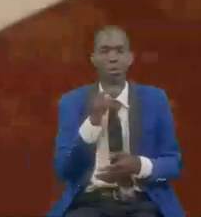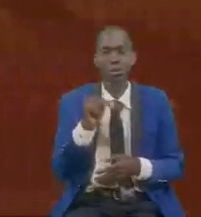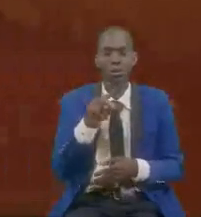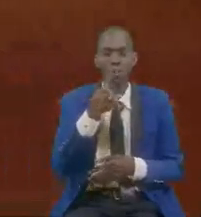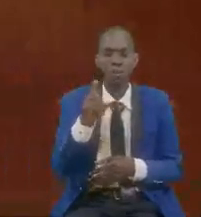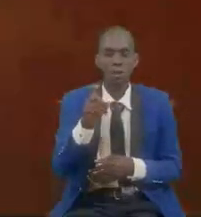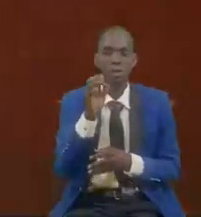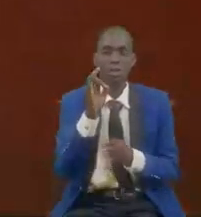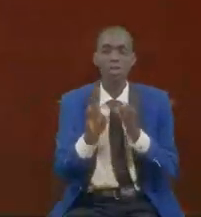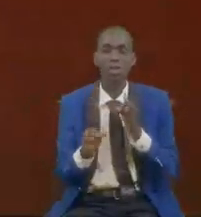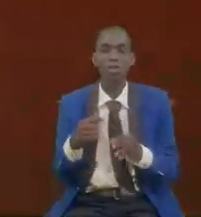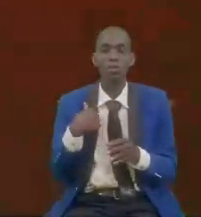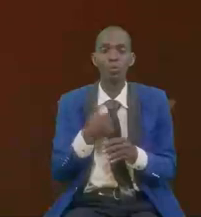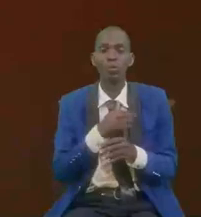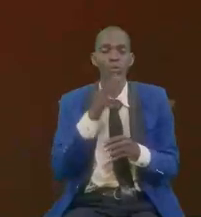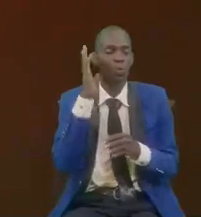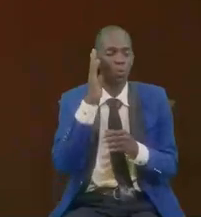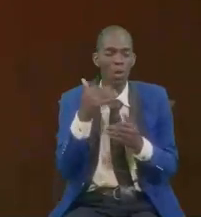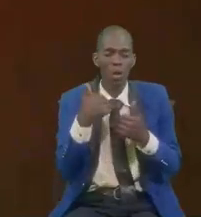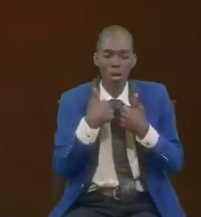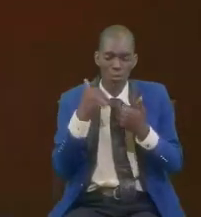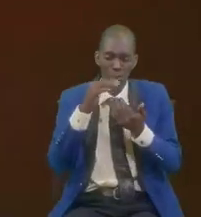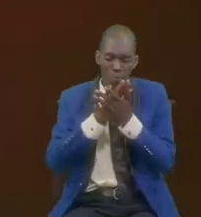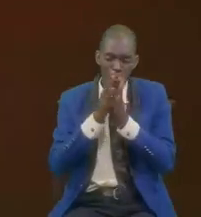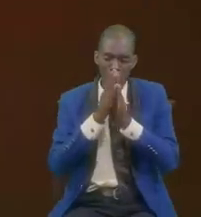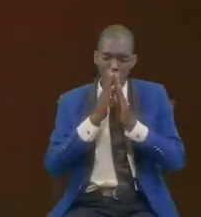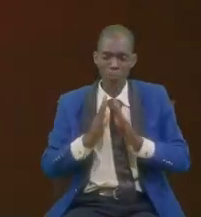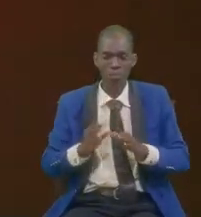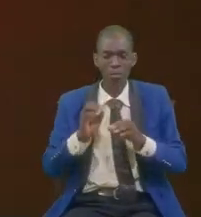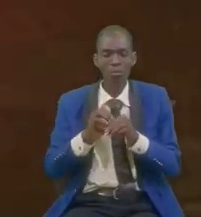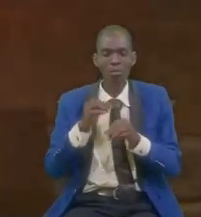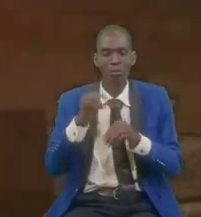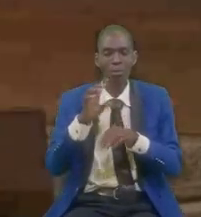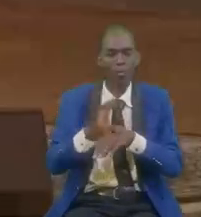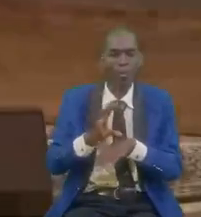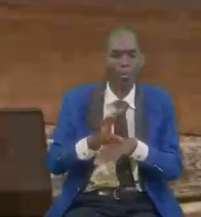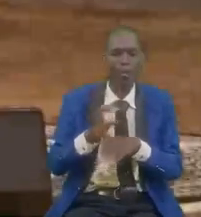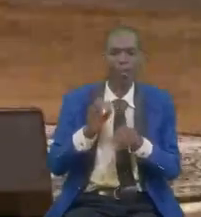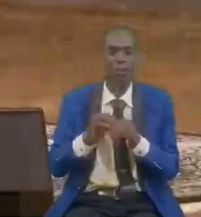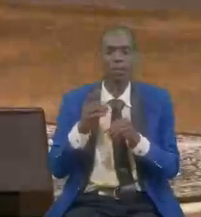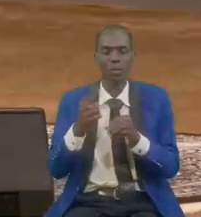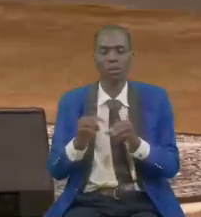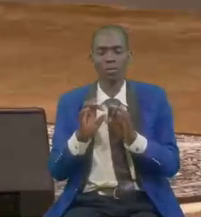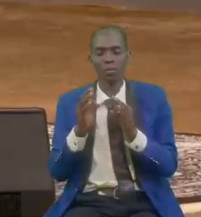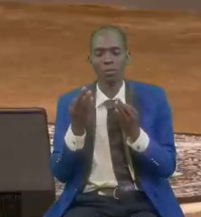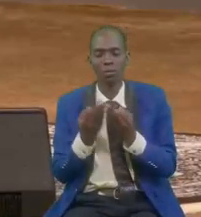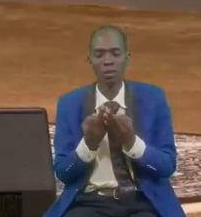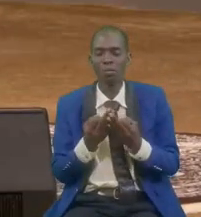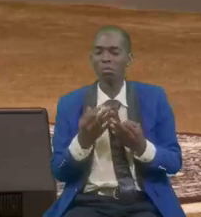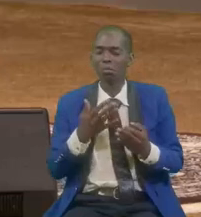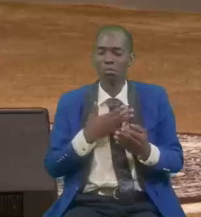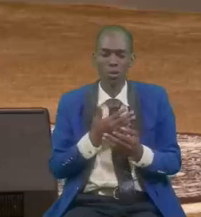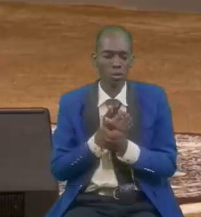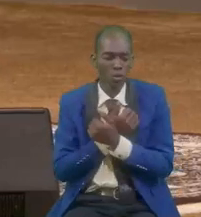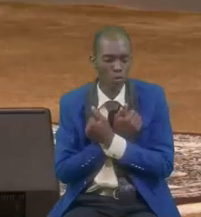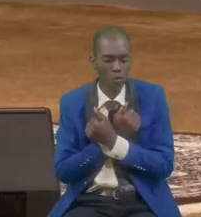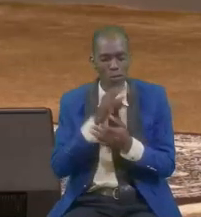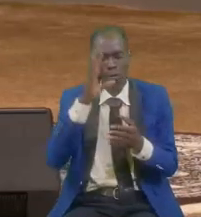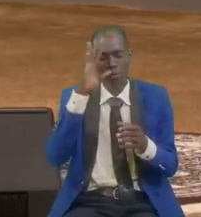la paix dans l'église, dans les familles, dans la communauté, bien-aimés